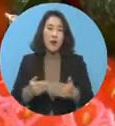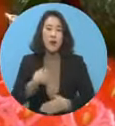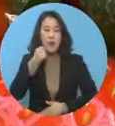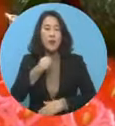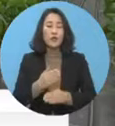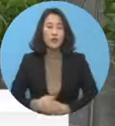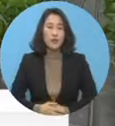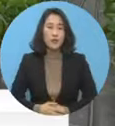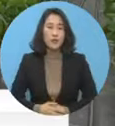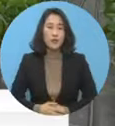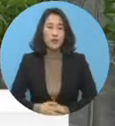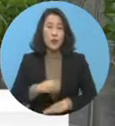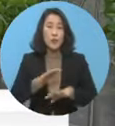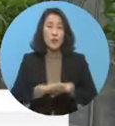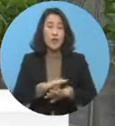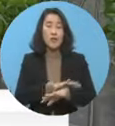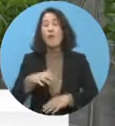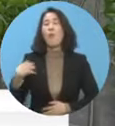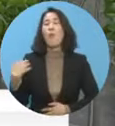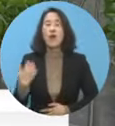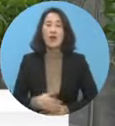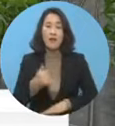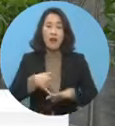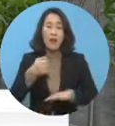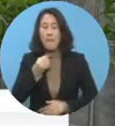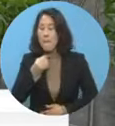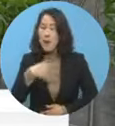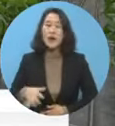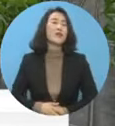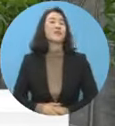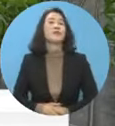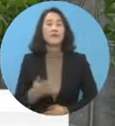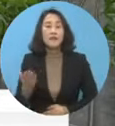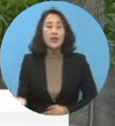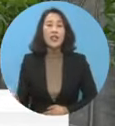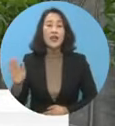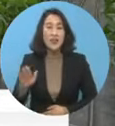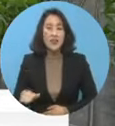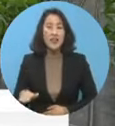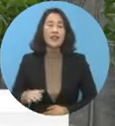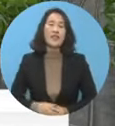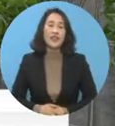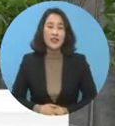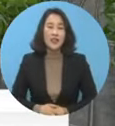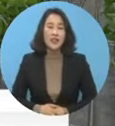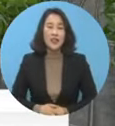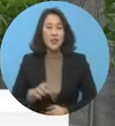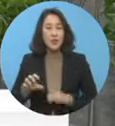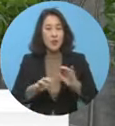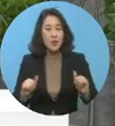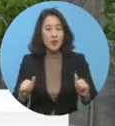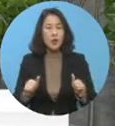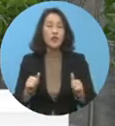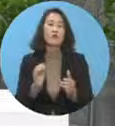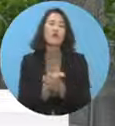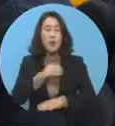어려움을 해결했습니다. 농자도 모르고 아예 농사는 한 번도 안 지어봤거든요. 근데 이제 주변에서